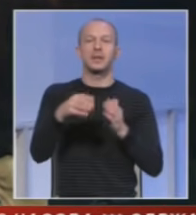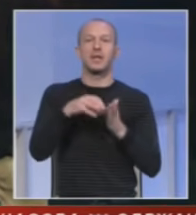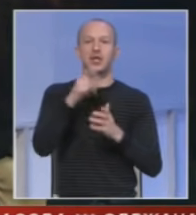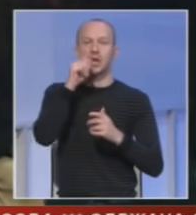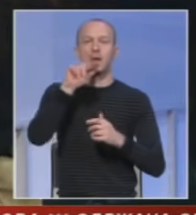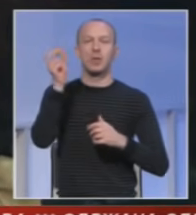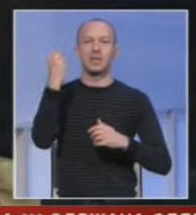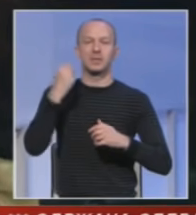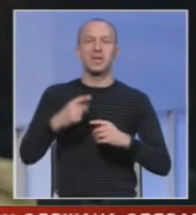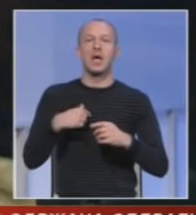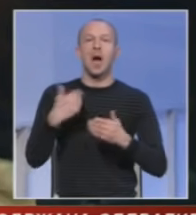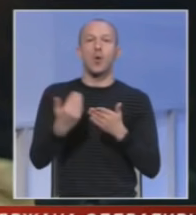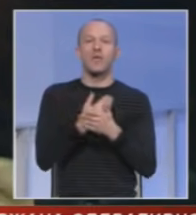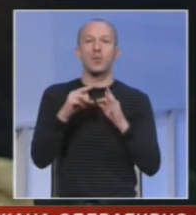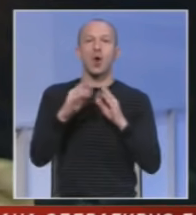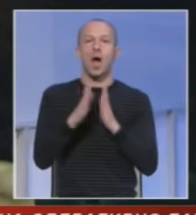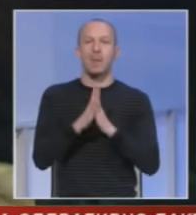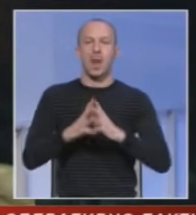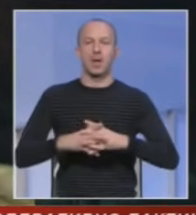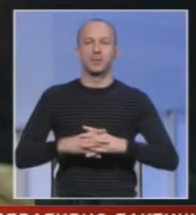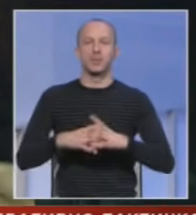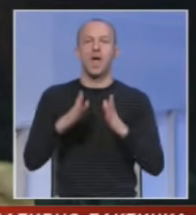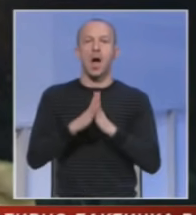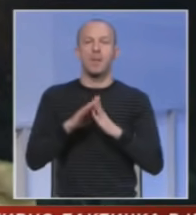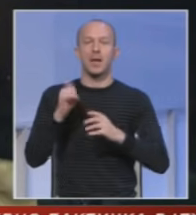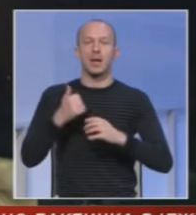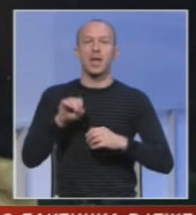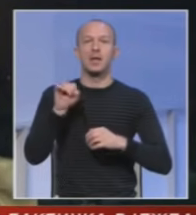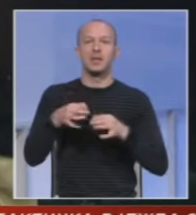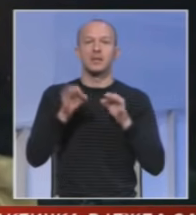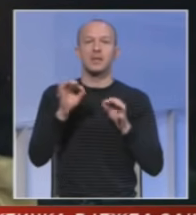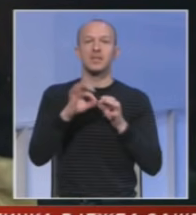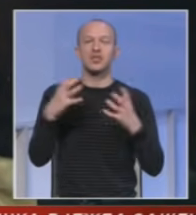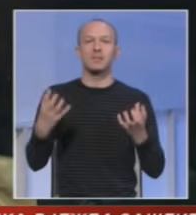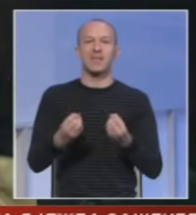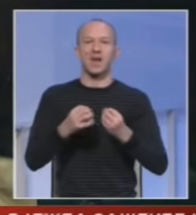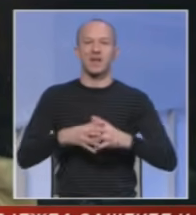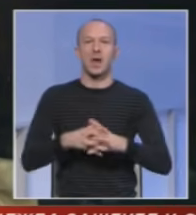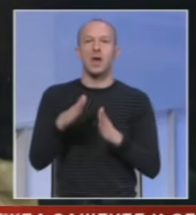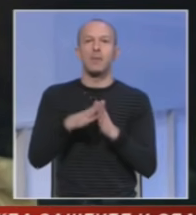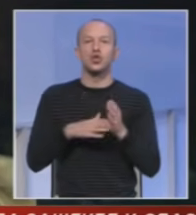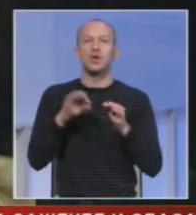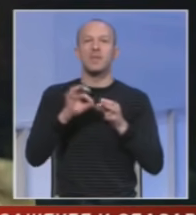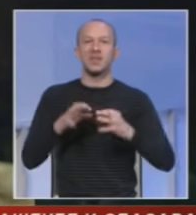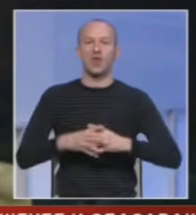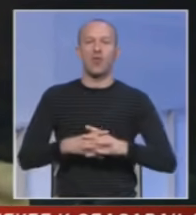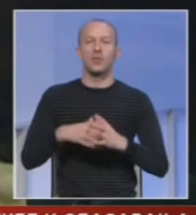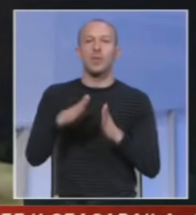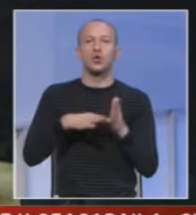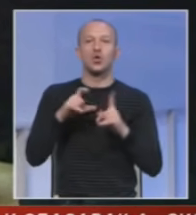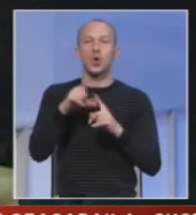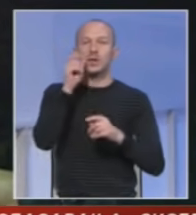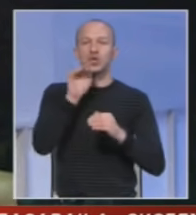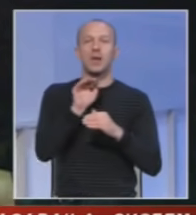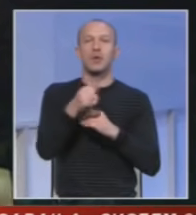Republike Srpske. A ponavljamo apele. Apel je da sistem zaštite spašavanja počinje preventivom, počinje od